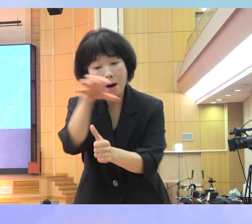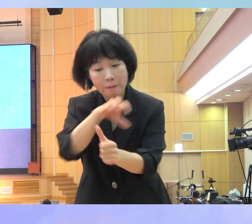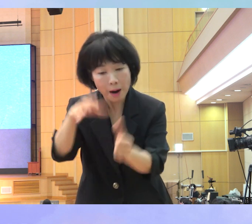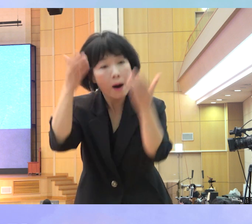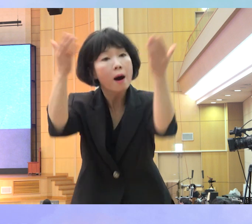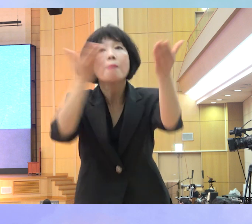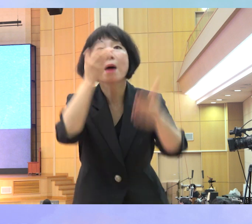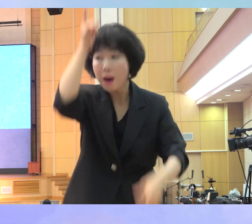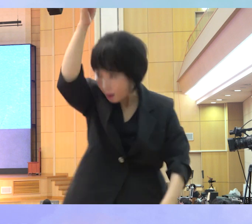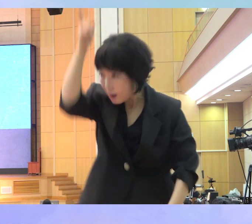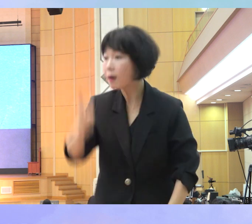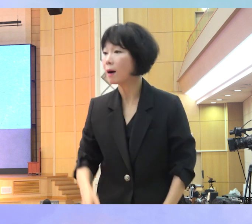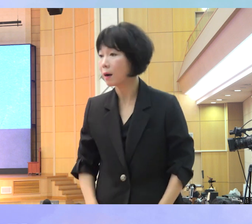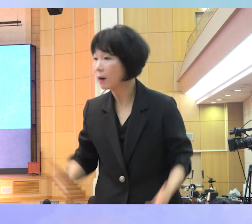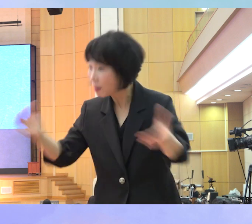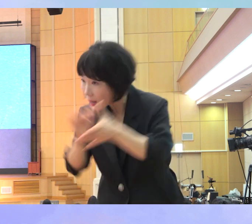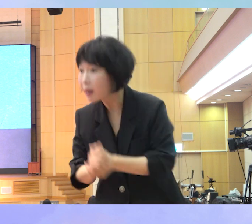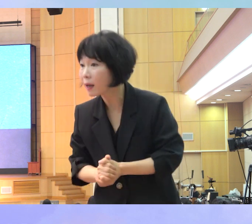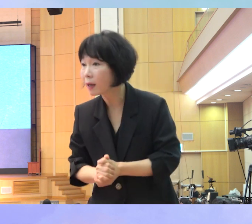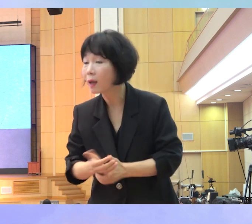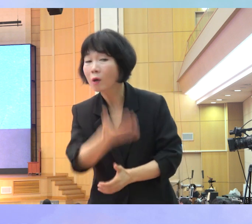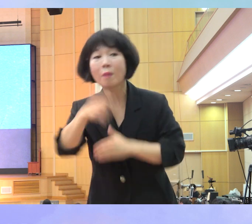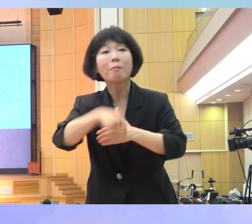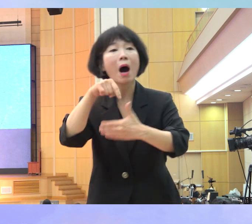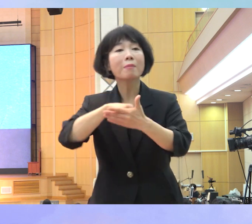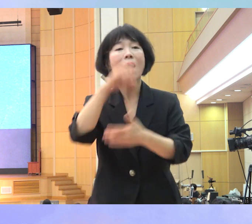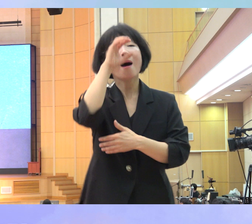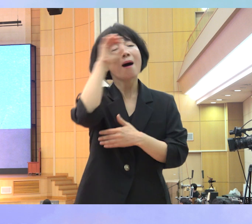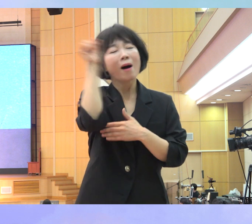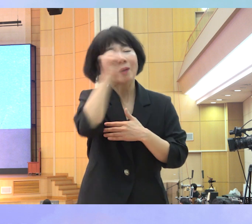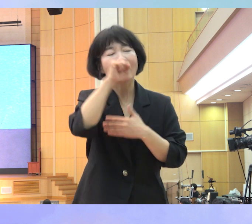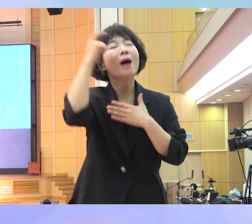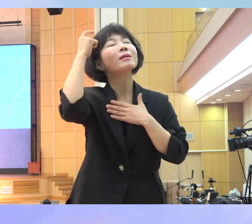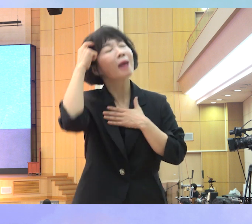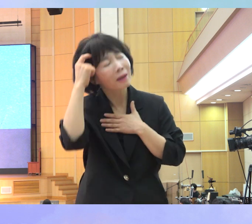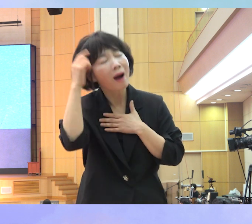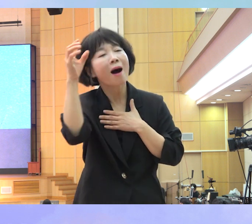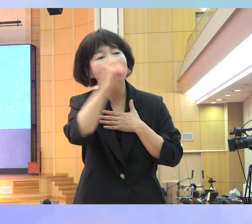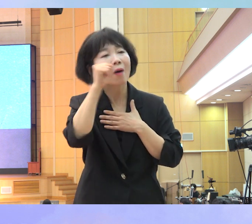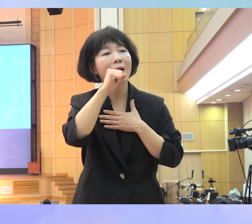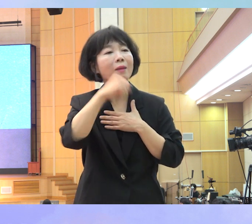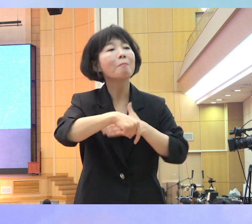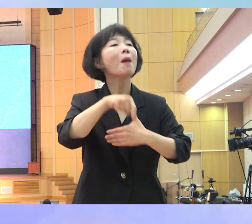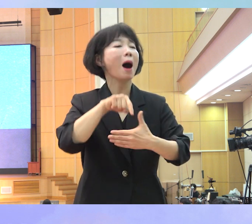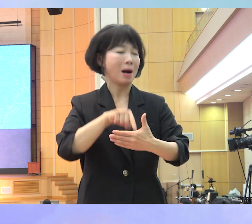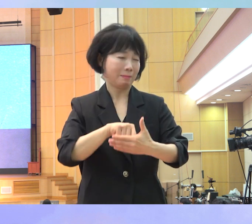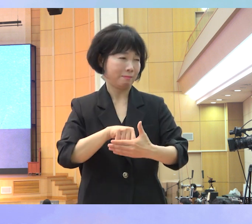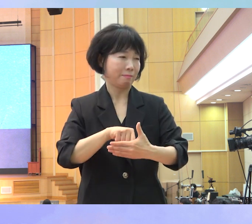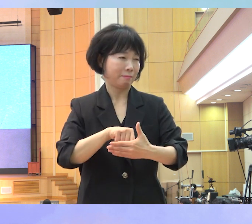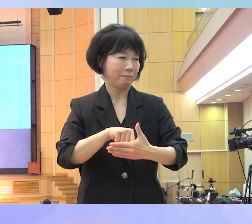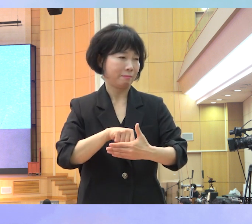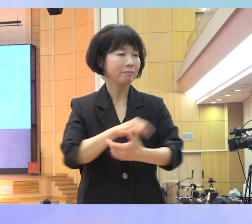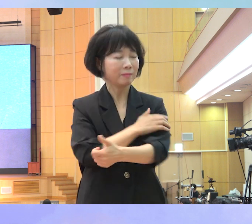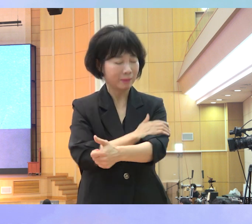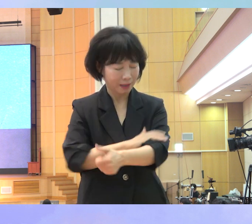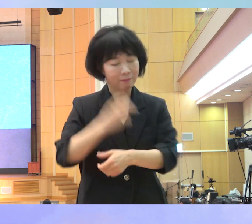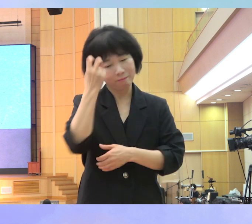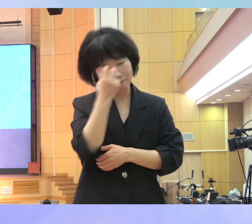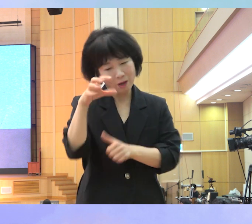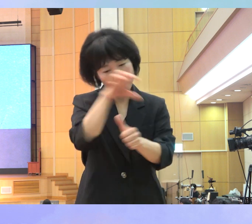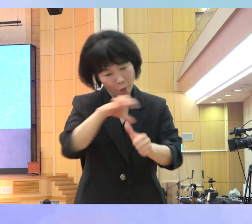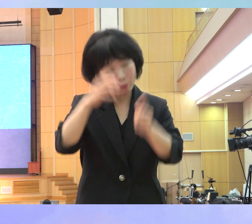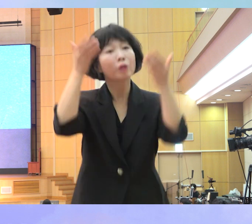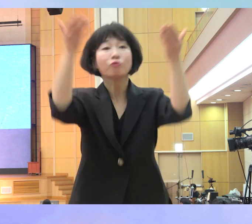마음을 먹을 수 있도록, 선한 생각을 할 수 있도록 내 마음을 지켜주십시오.